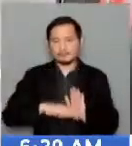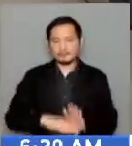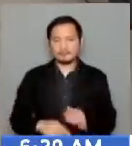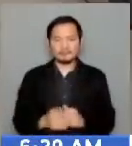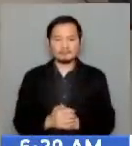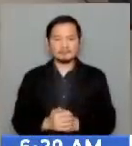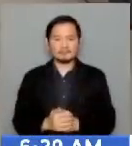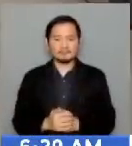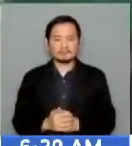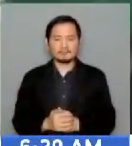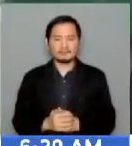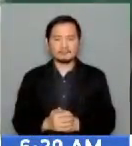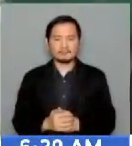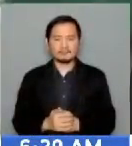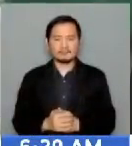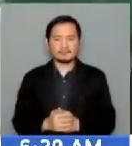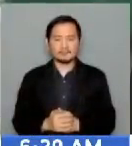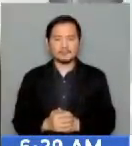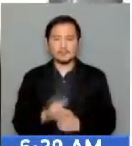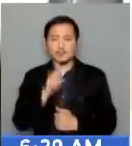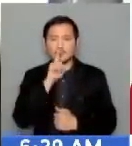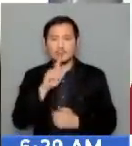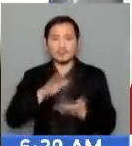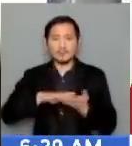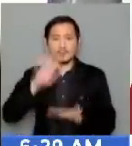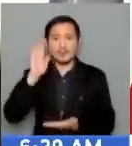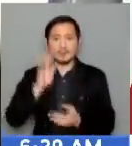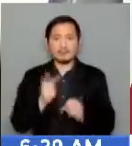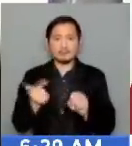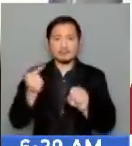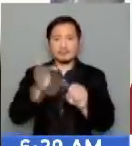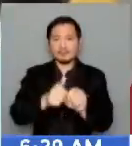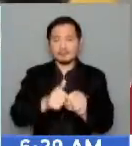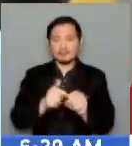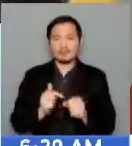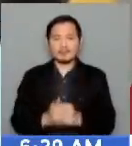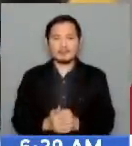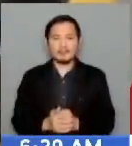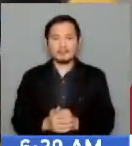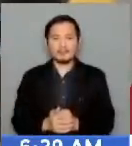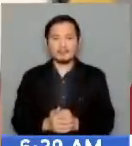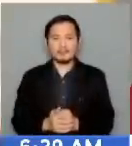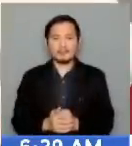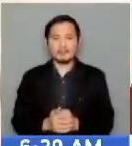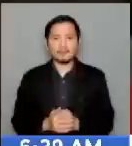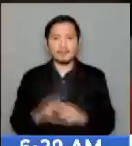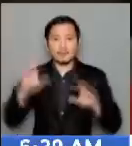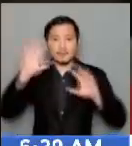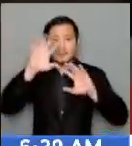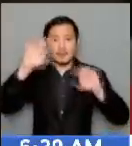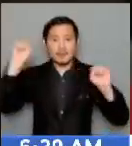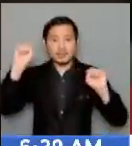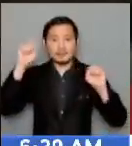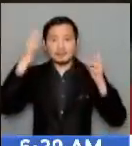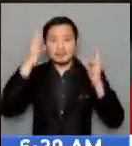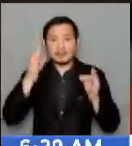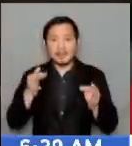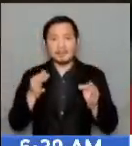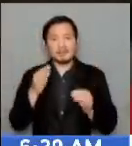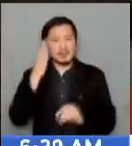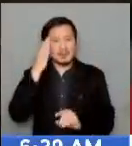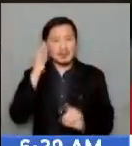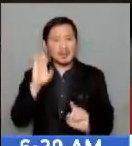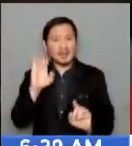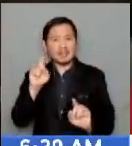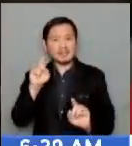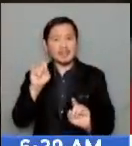gitna naman ng patuloy na pagmahal ng produktong petrolyo, hindi raw nakikita ng President-elect na tanggalin ang excise tax. If you reduce